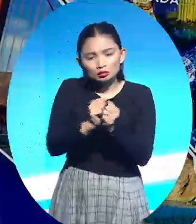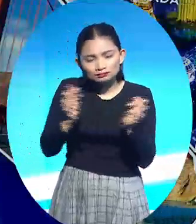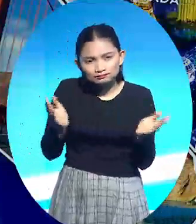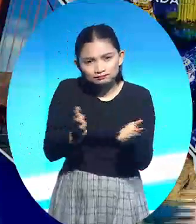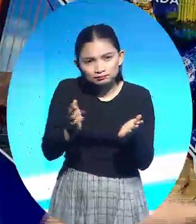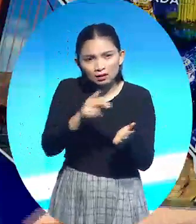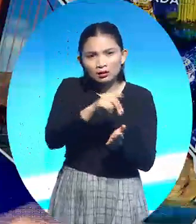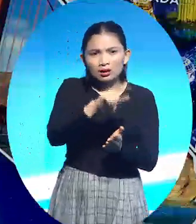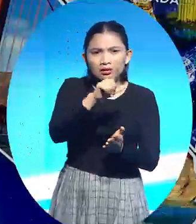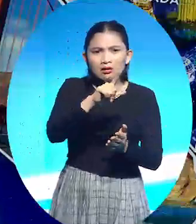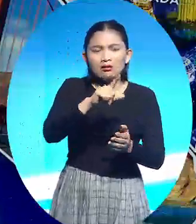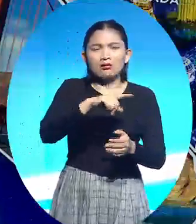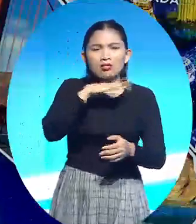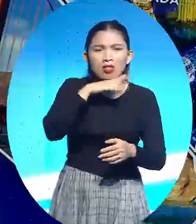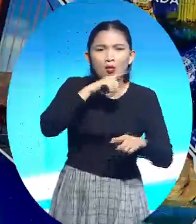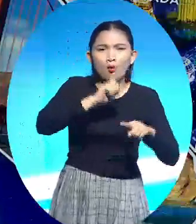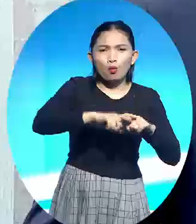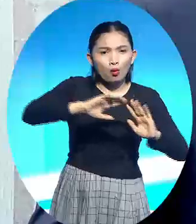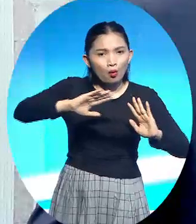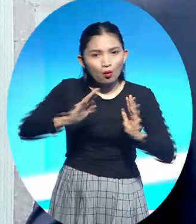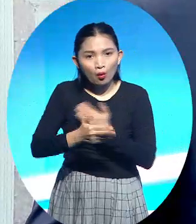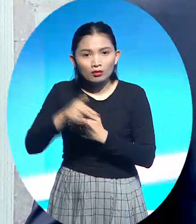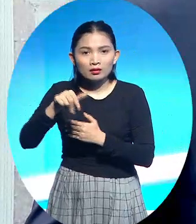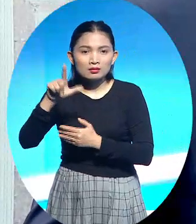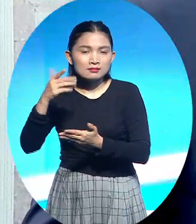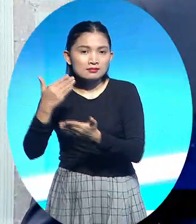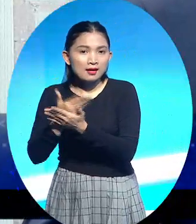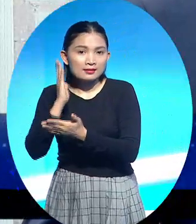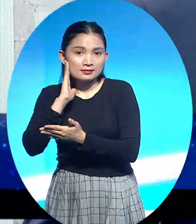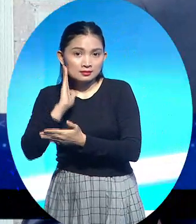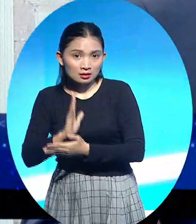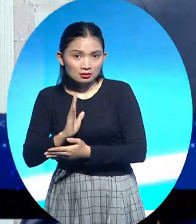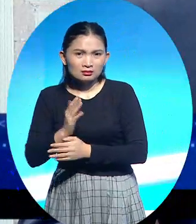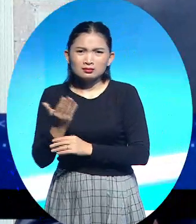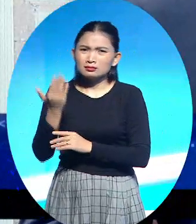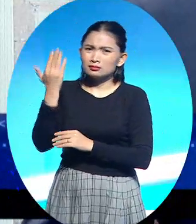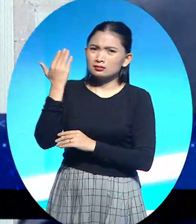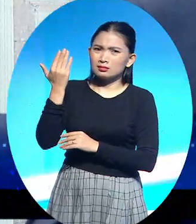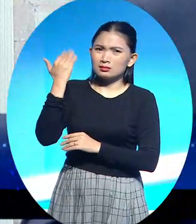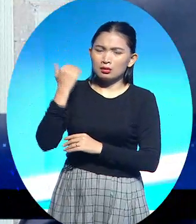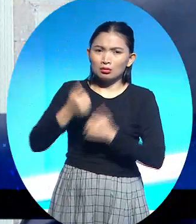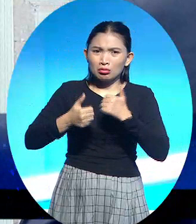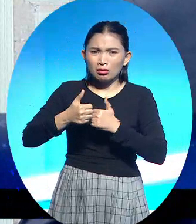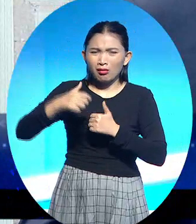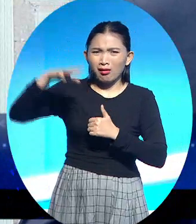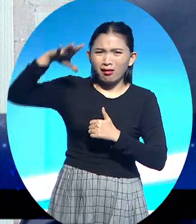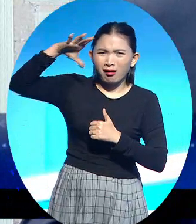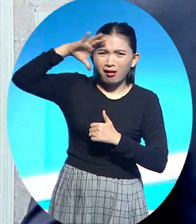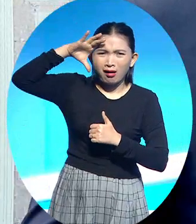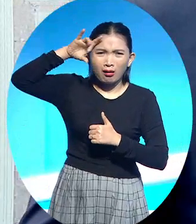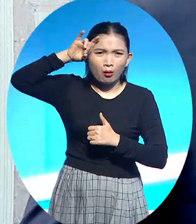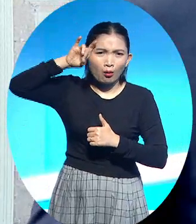lai có khả năng chống chịu biến đổi khí hậu. Những ngày nắng nóng thì Tập đoàn Điện lực Việt Nam phải chạy bổ sung bằng những các cái nhà